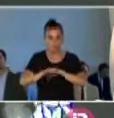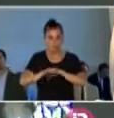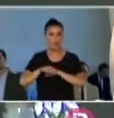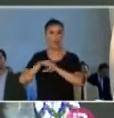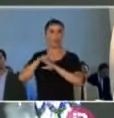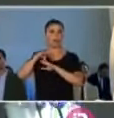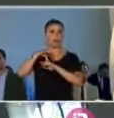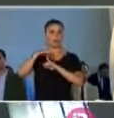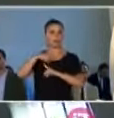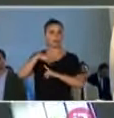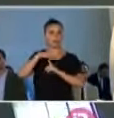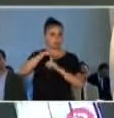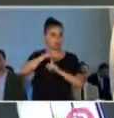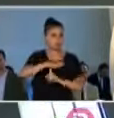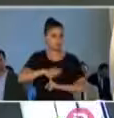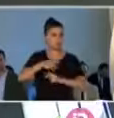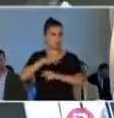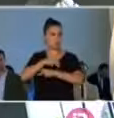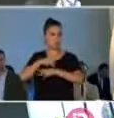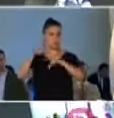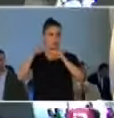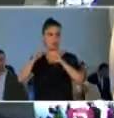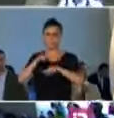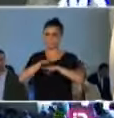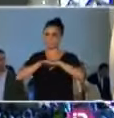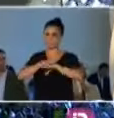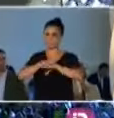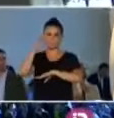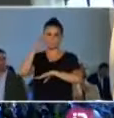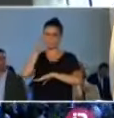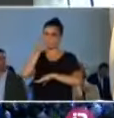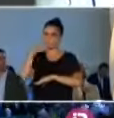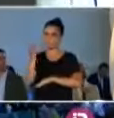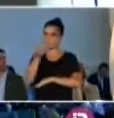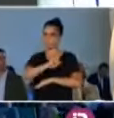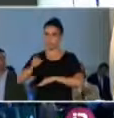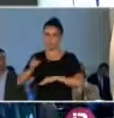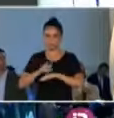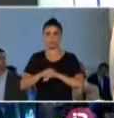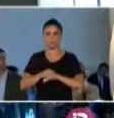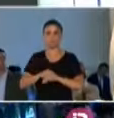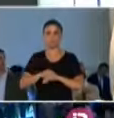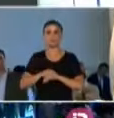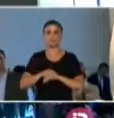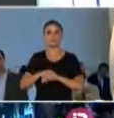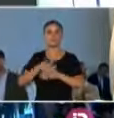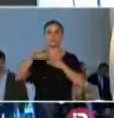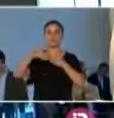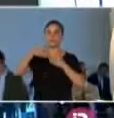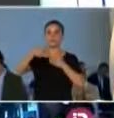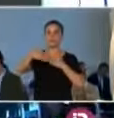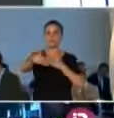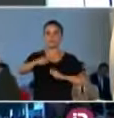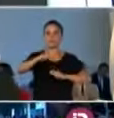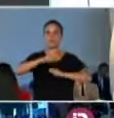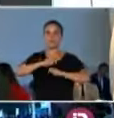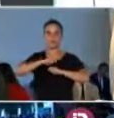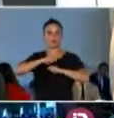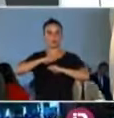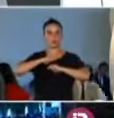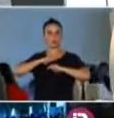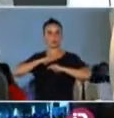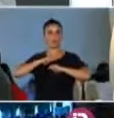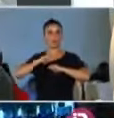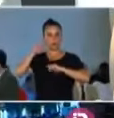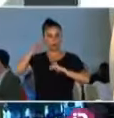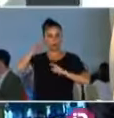del consens ens projectarà cap a un horitzó de possibilitats infinites, un horitzó en el qual cabem tots, que ens